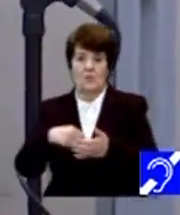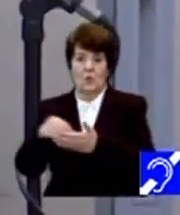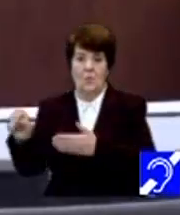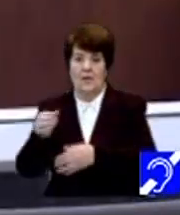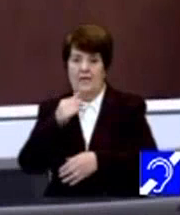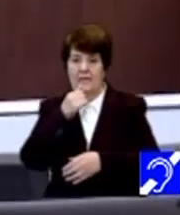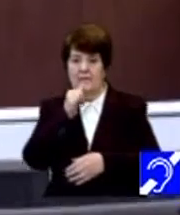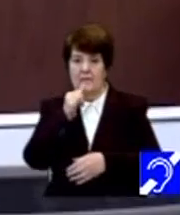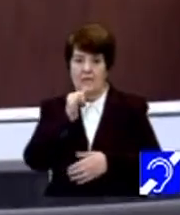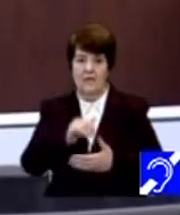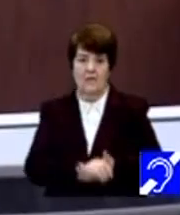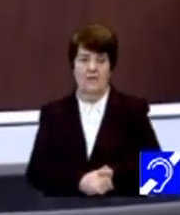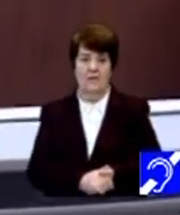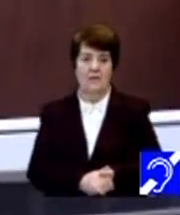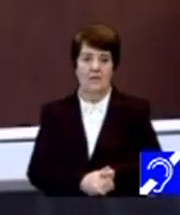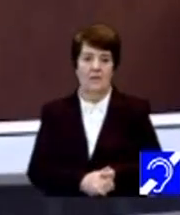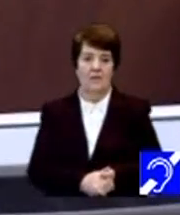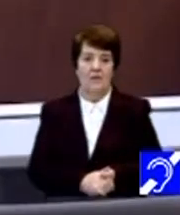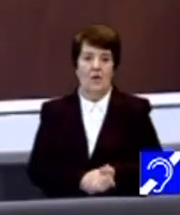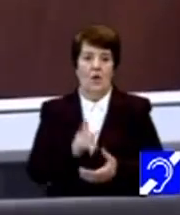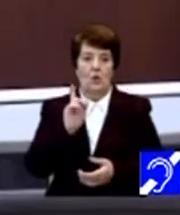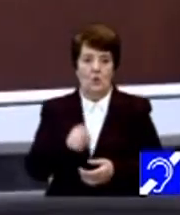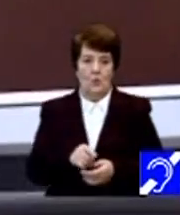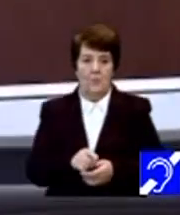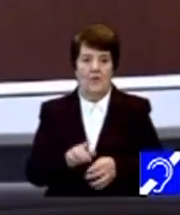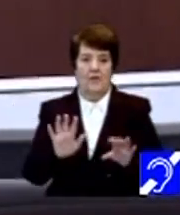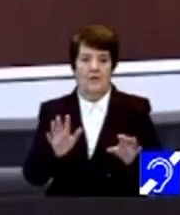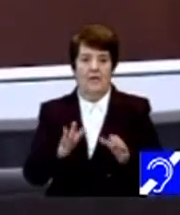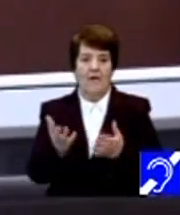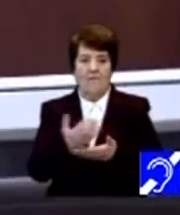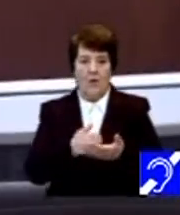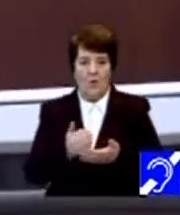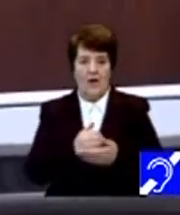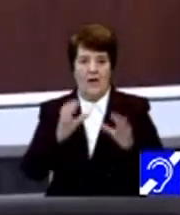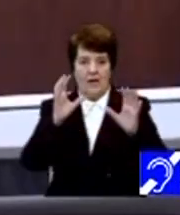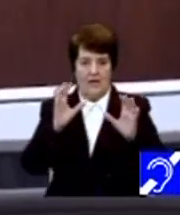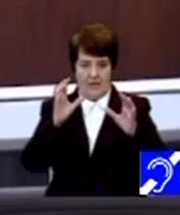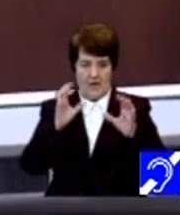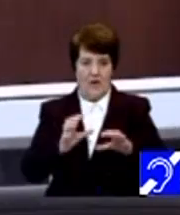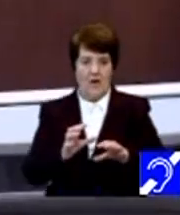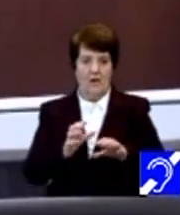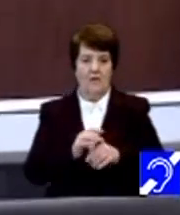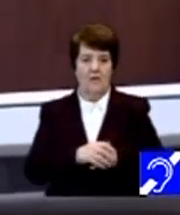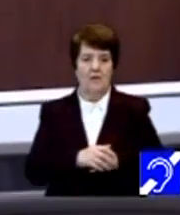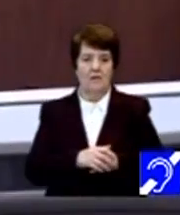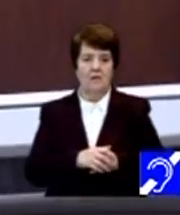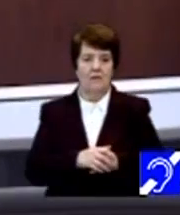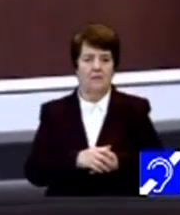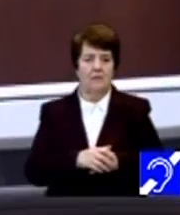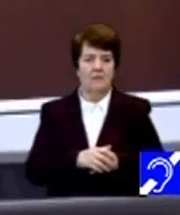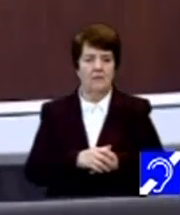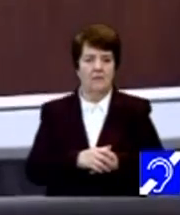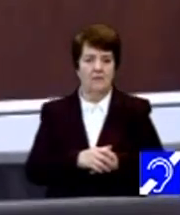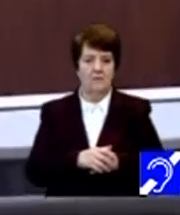ieșise să-și cumpere țigări. Pasi është i dyshuar për veprën penale vrasja e kryer me kapërcim të kufive